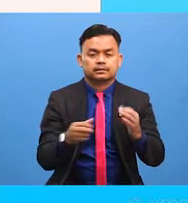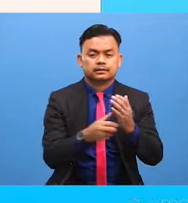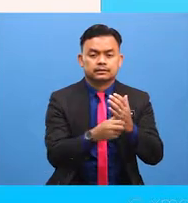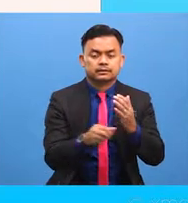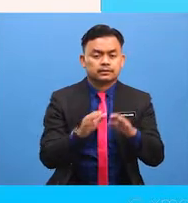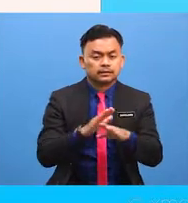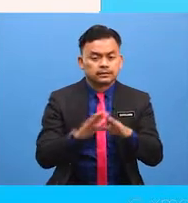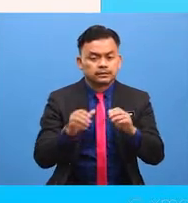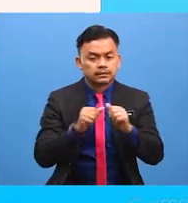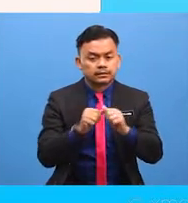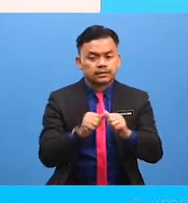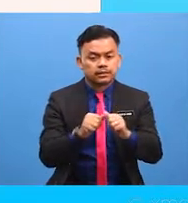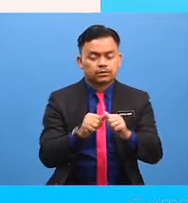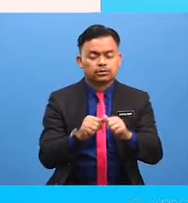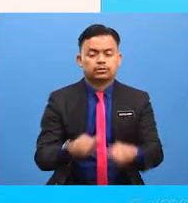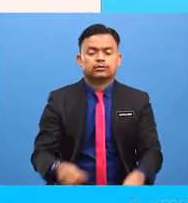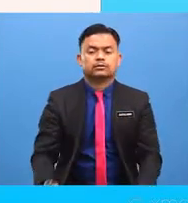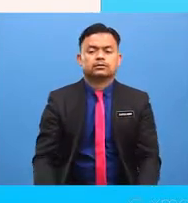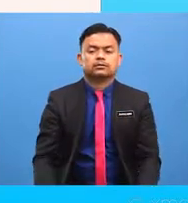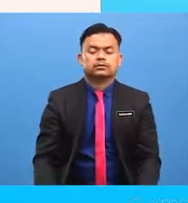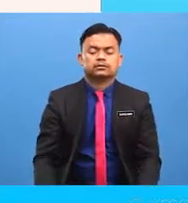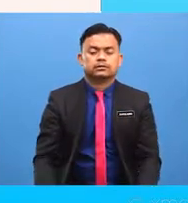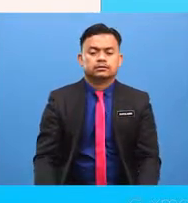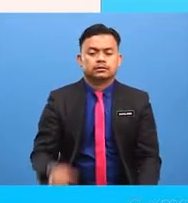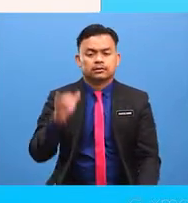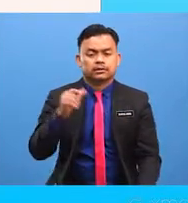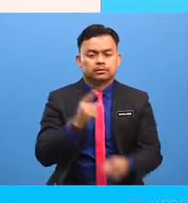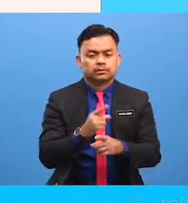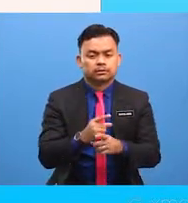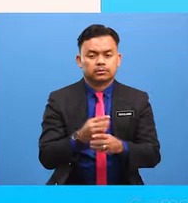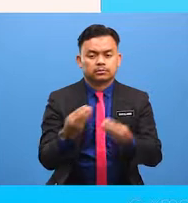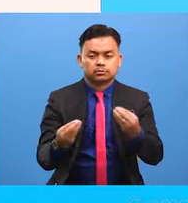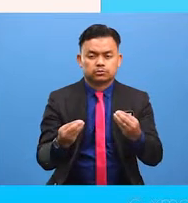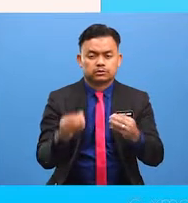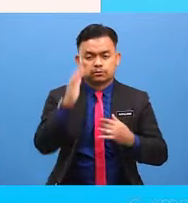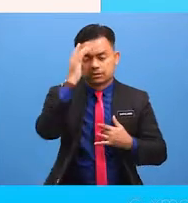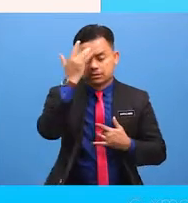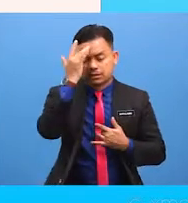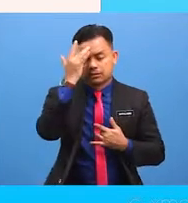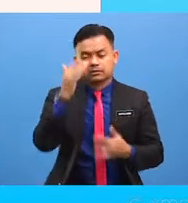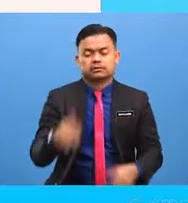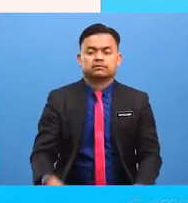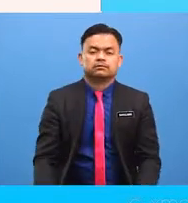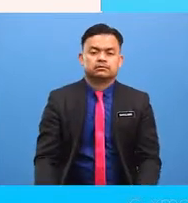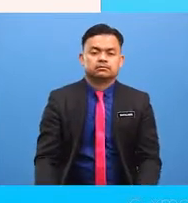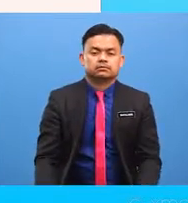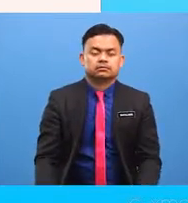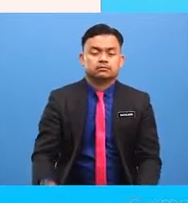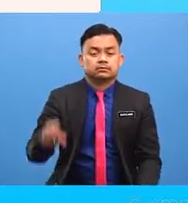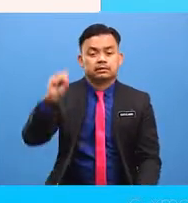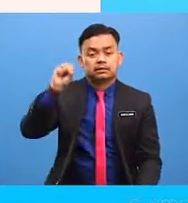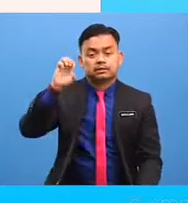mengikut yang sepatutnya, kita berkemungkinan boleh mengalami sembelit. Tidak pernah mendengar perkataan